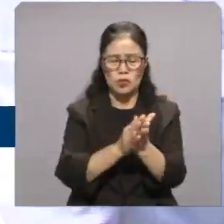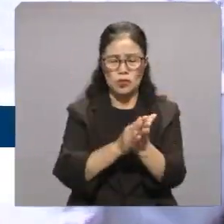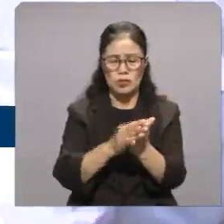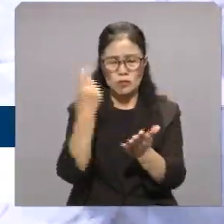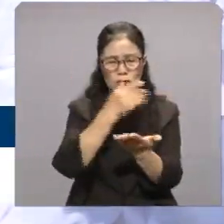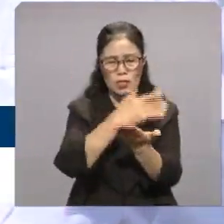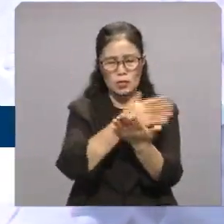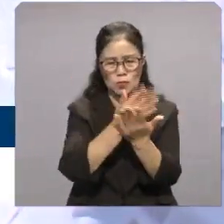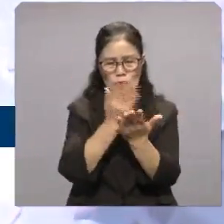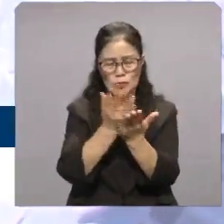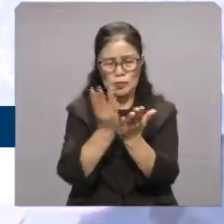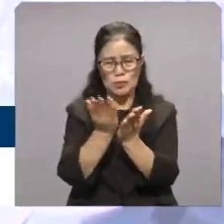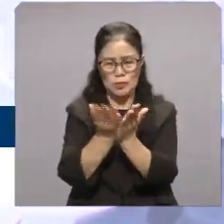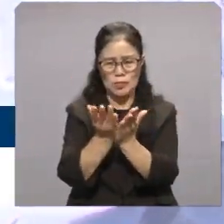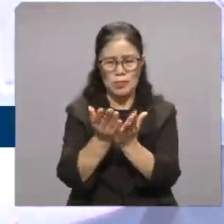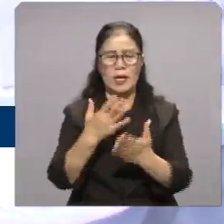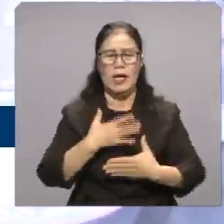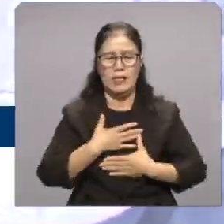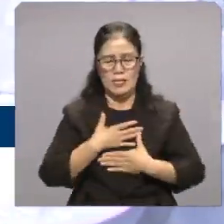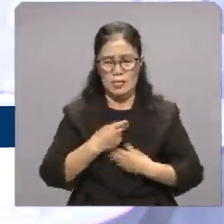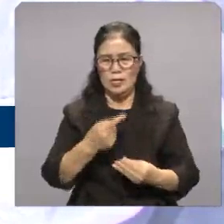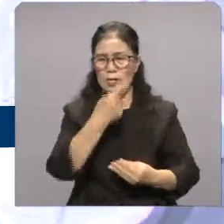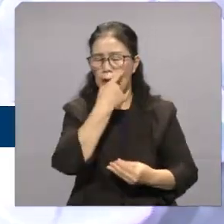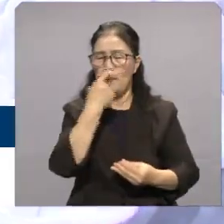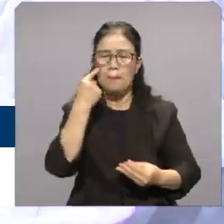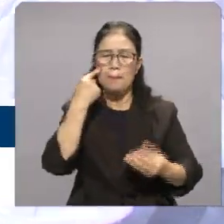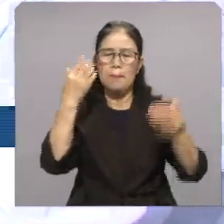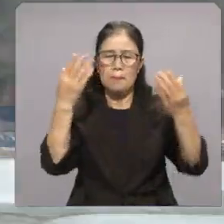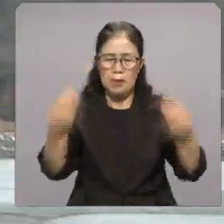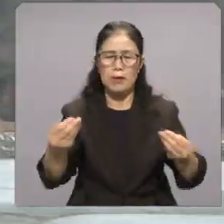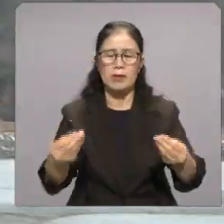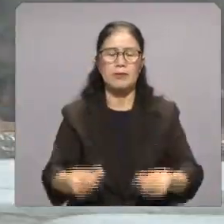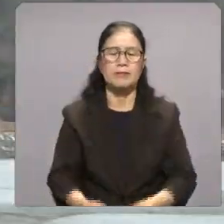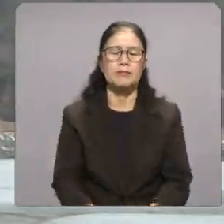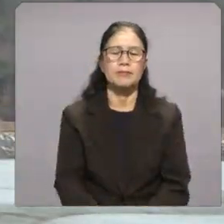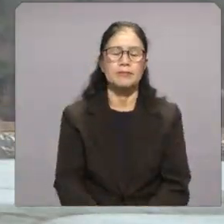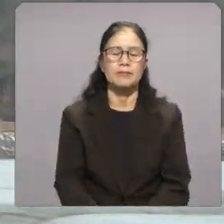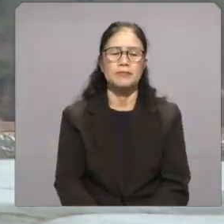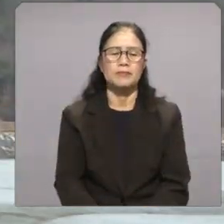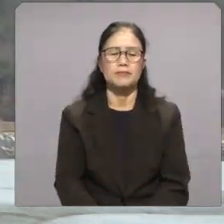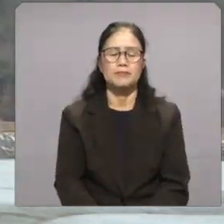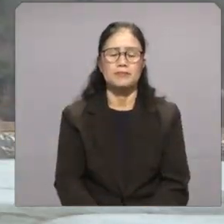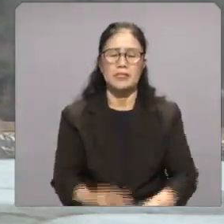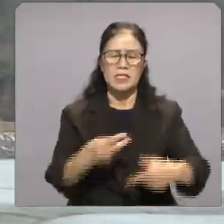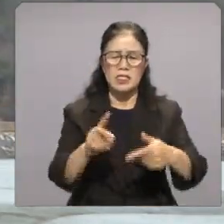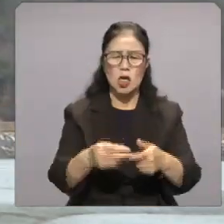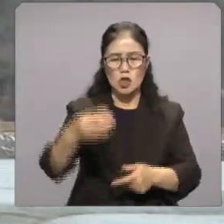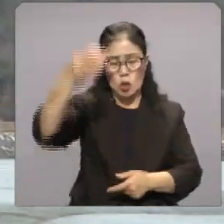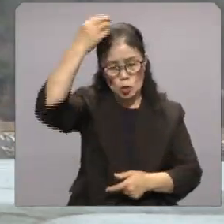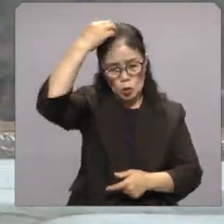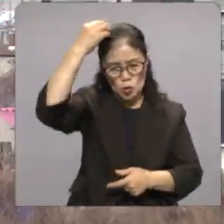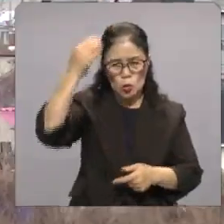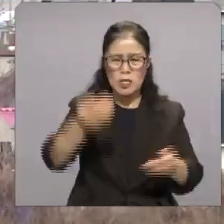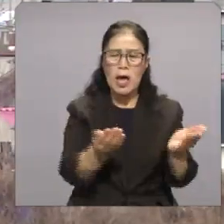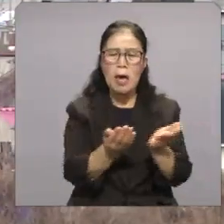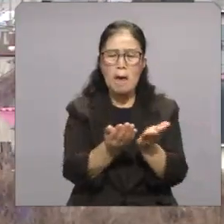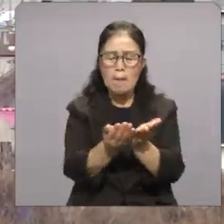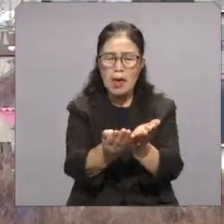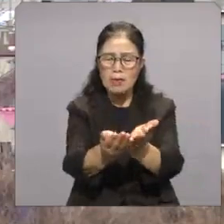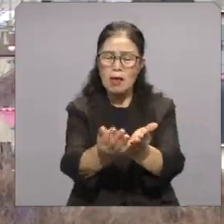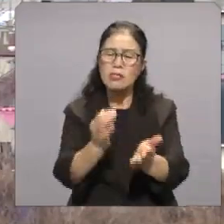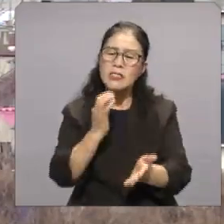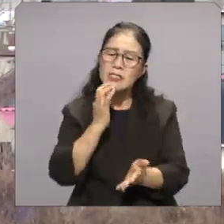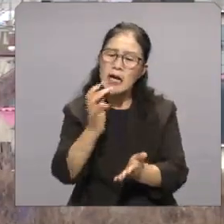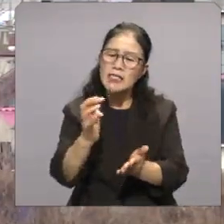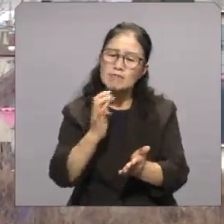검사 종목에서 안전하다 마실 수 확인됐다. 인천 영종도에서 배를 타고